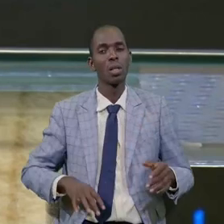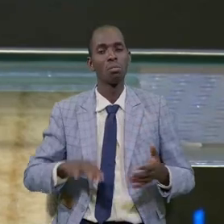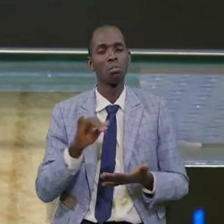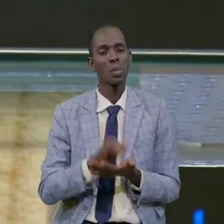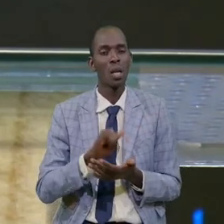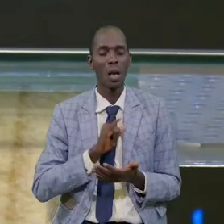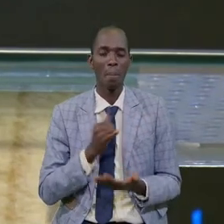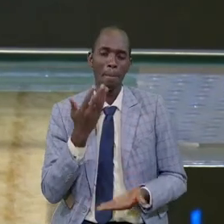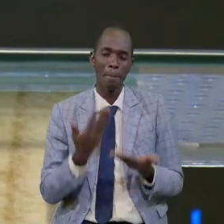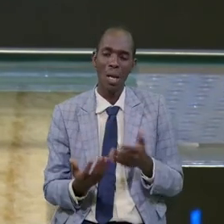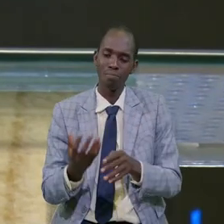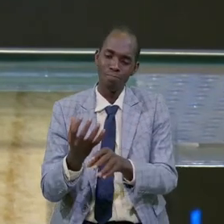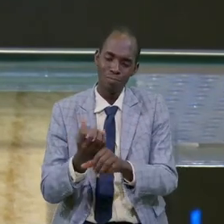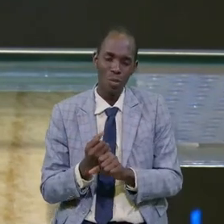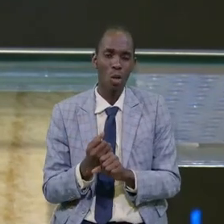de